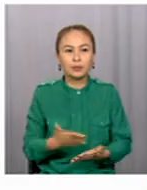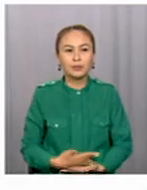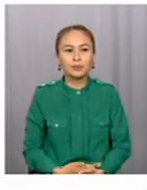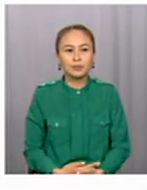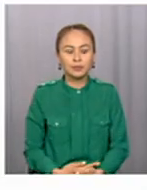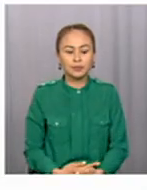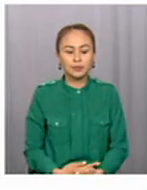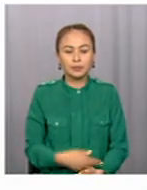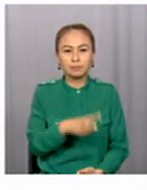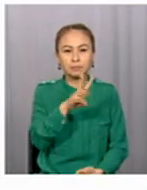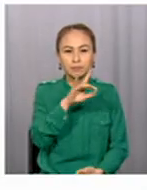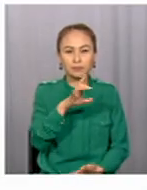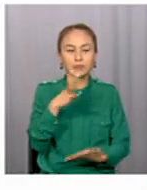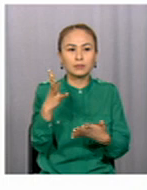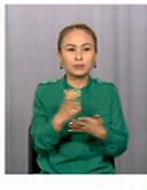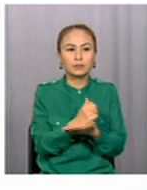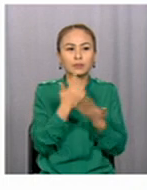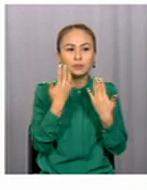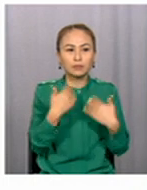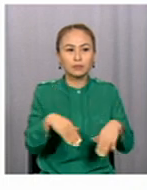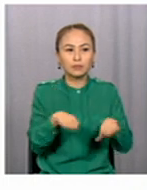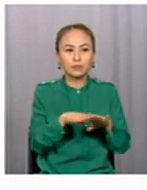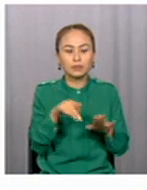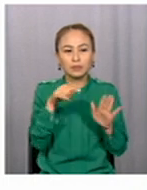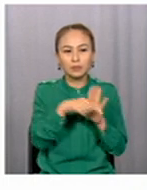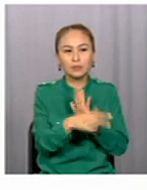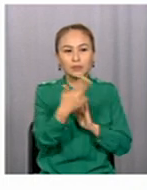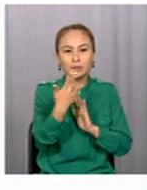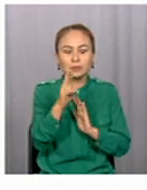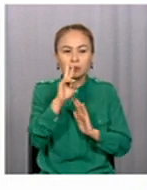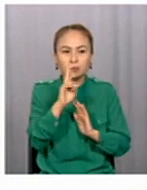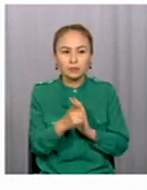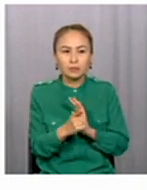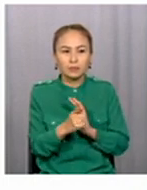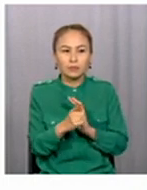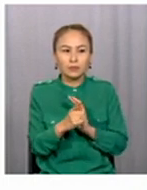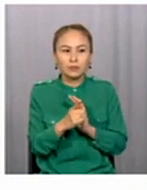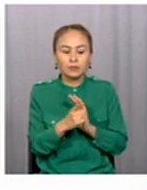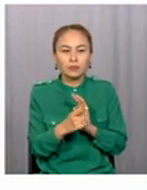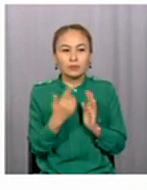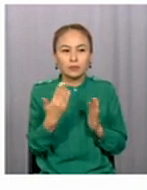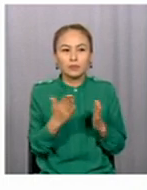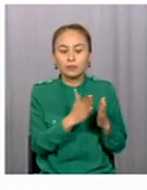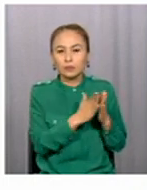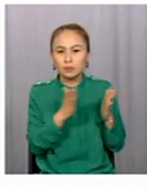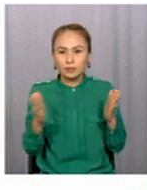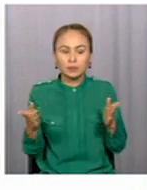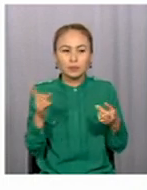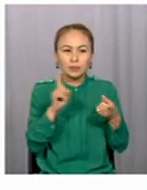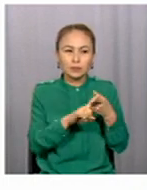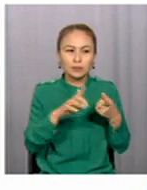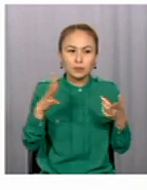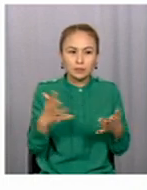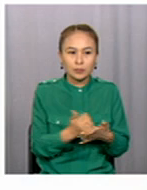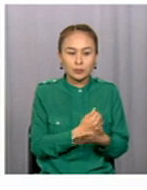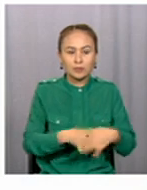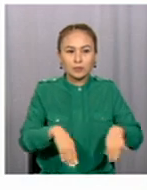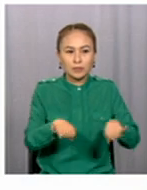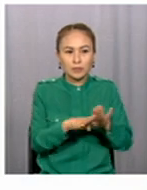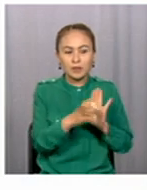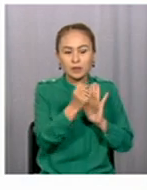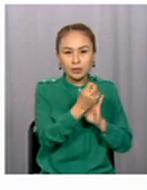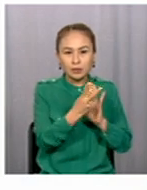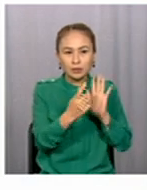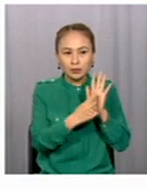Ал мысты біз тапқан болатынбыз, е? Ол 3 кг. Демек, енді осы екеуінің арасындағы байланыс табу үшін біз 12-ні 3-ке